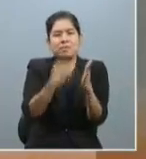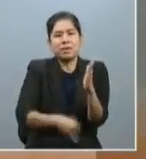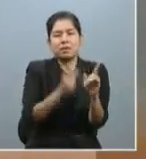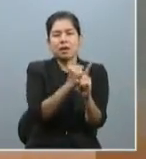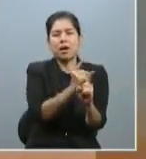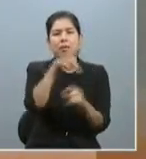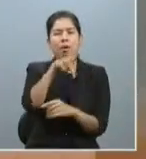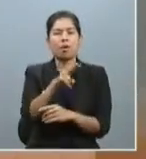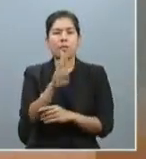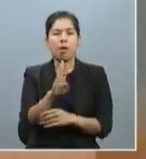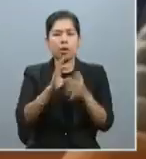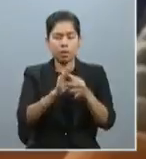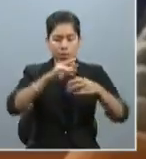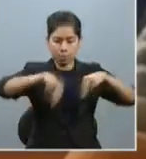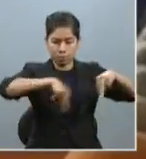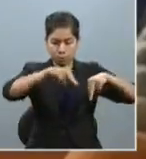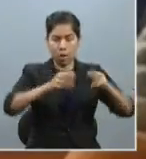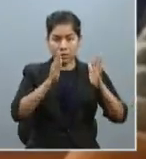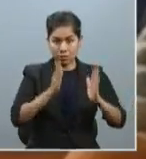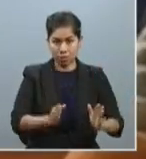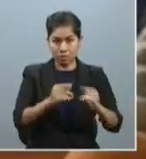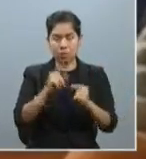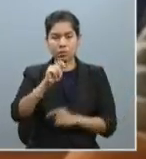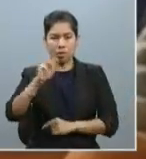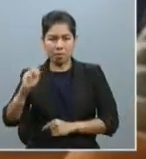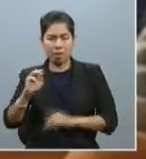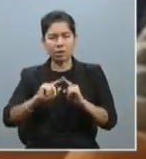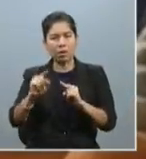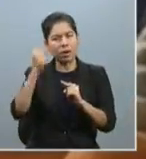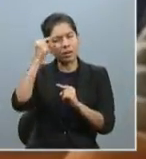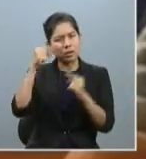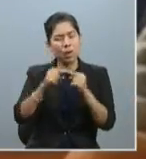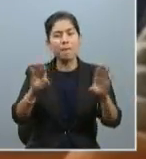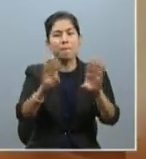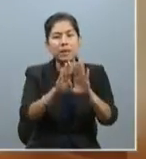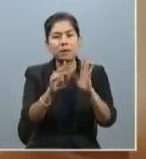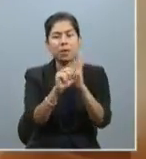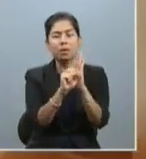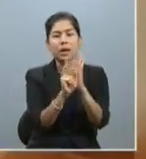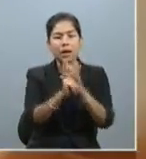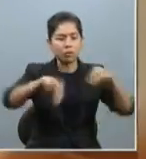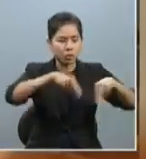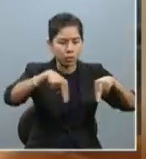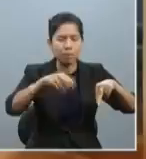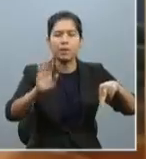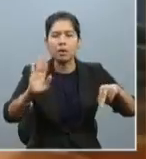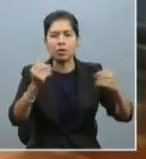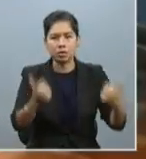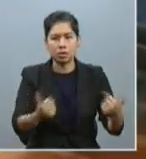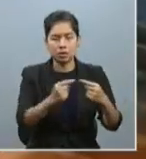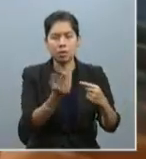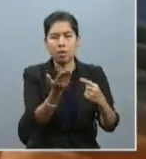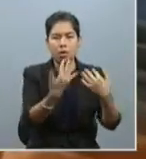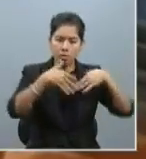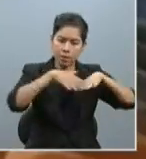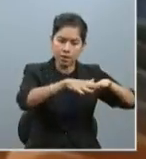ญญัติตรวจคนเข้าเมืองคงท่านบอกคงไม่ต้องถึงกับต้องปิดสระแก้วเพื่อค้นหากันนะครับตอนนี้ประสานไปยังกัมพูชาให้ผู้ช่ว